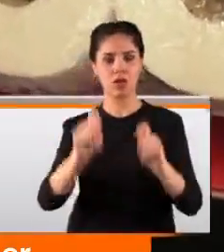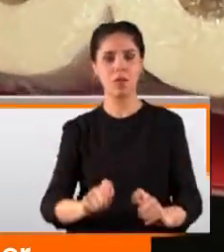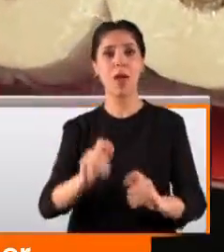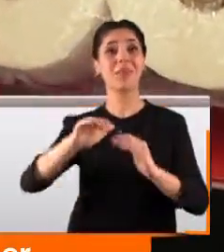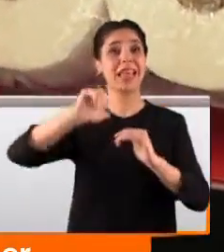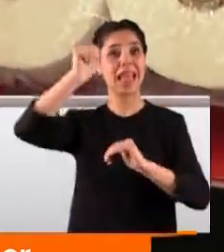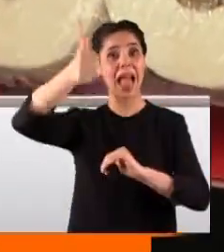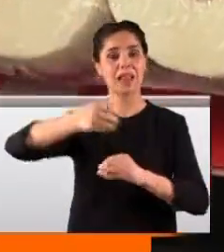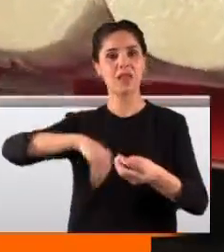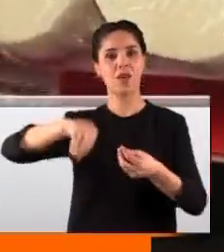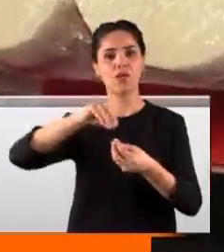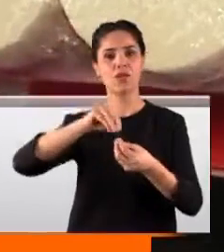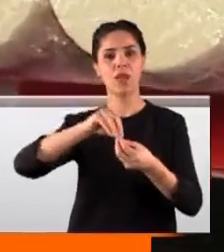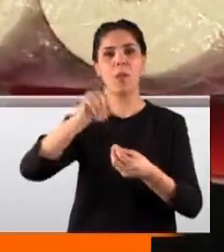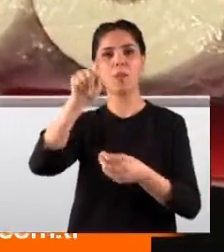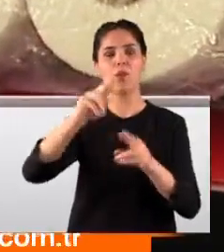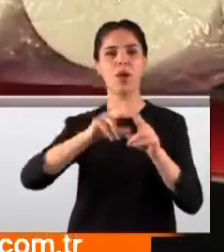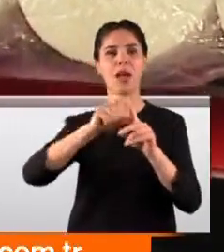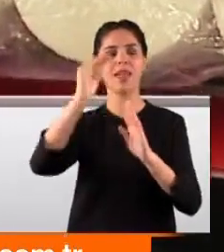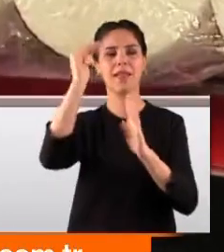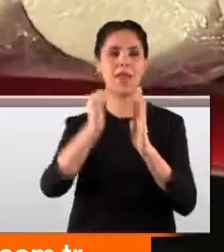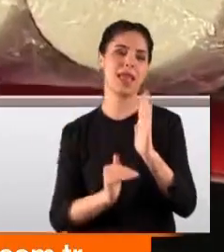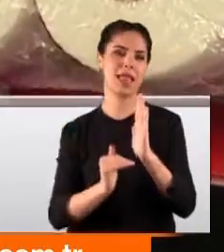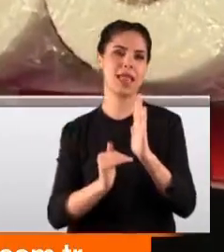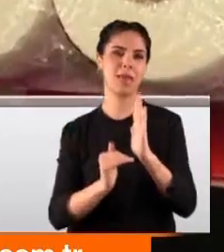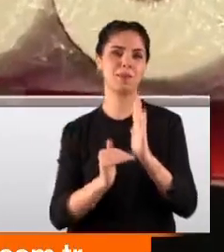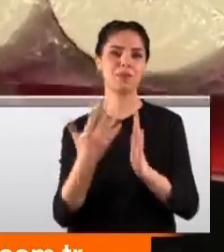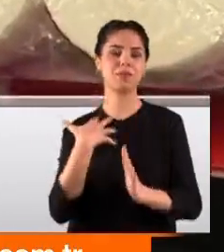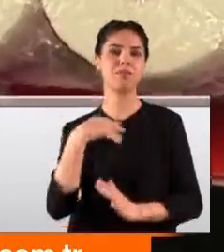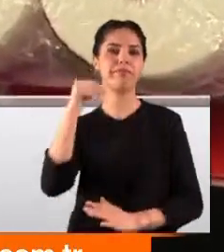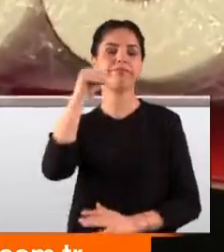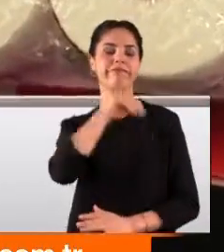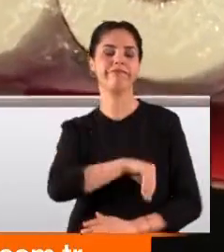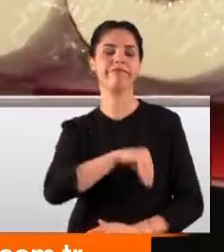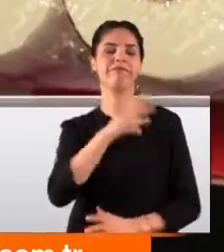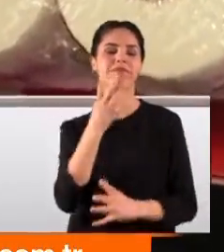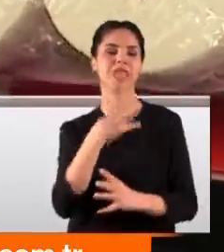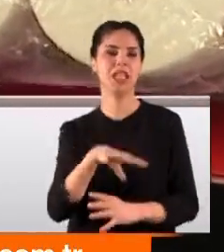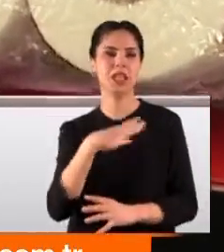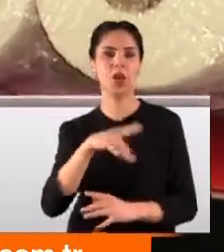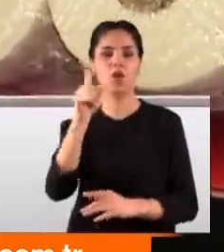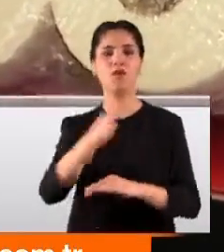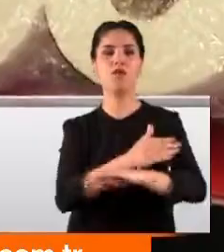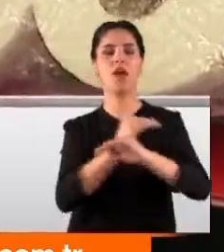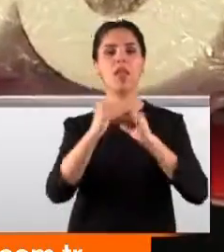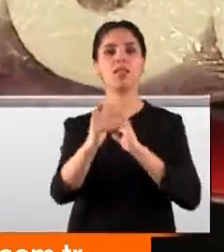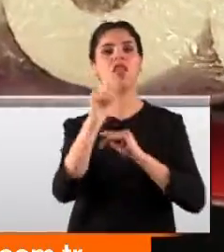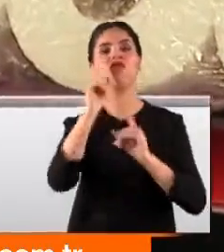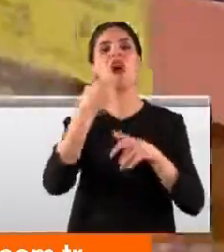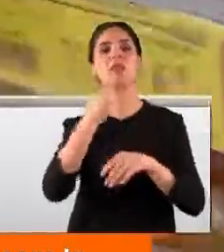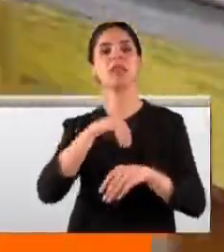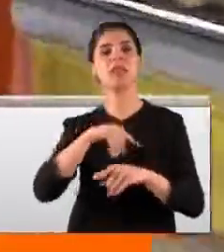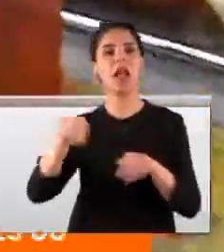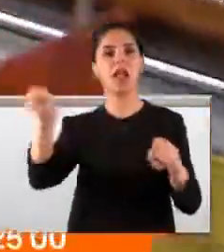arttırmış. Niye? Oradaki KDV indirimini kendi cebine alacak. Vatandaş da bunu fark etmeyecek